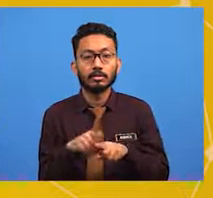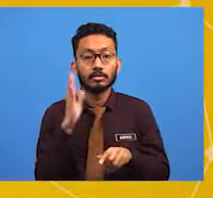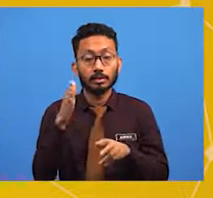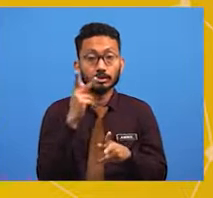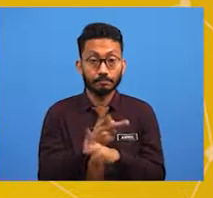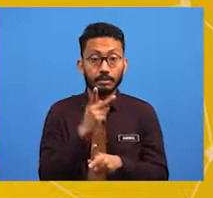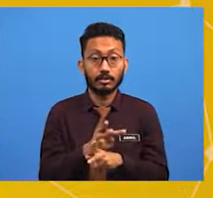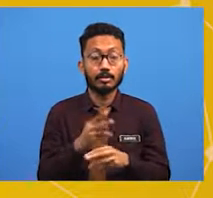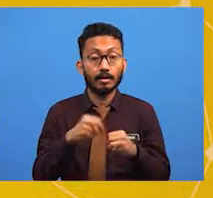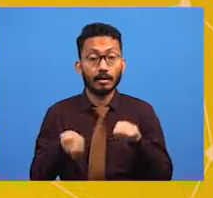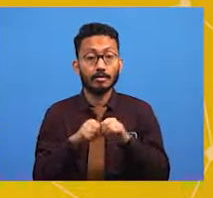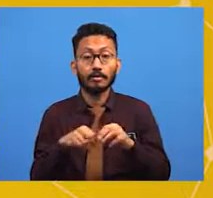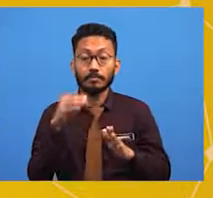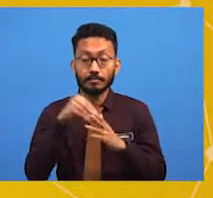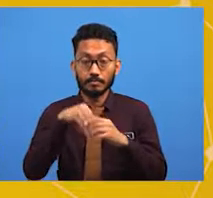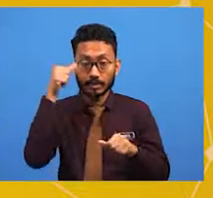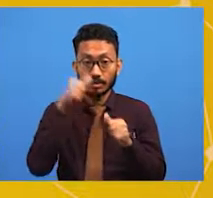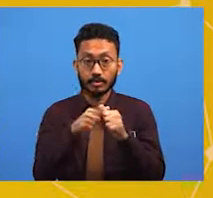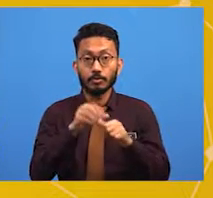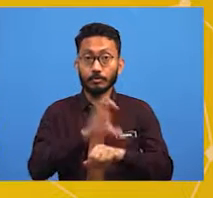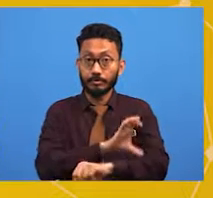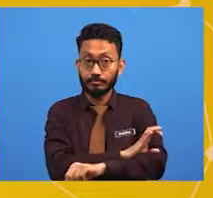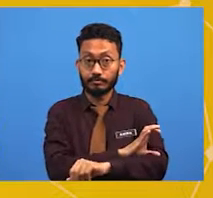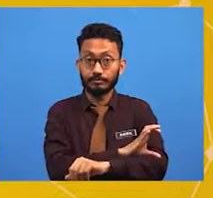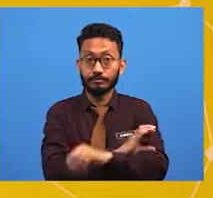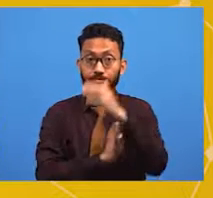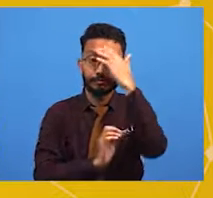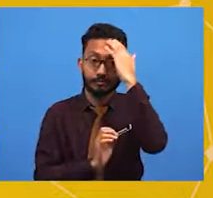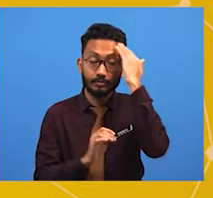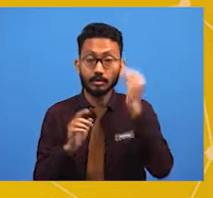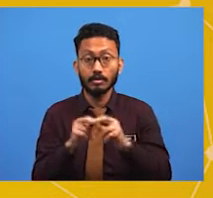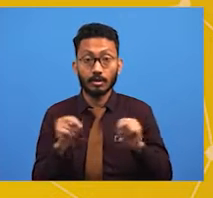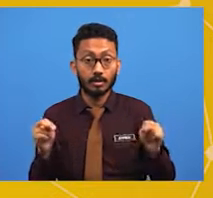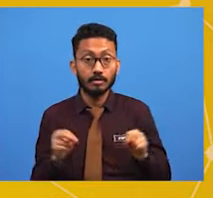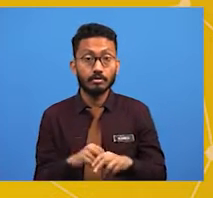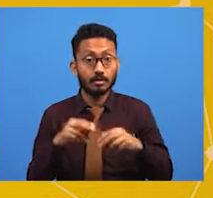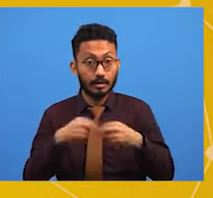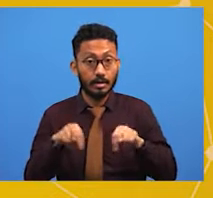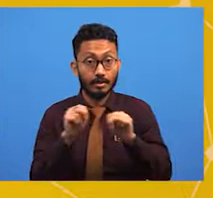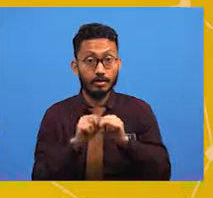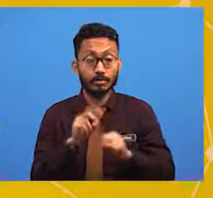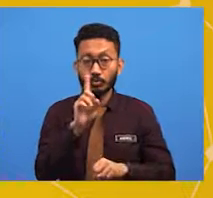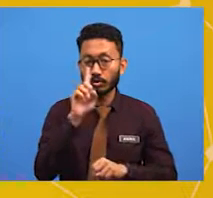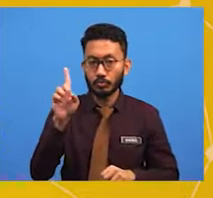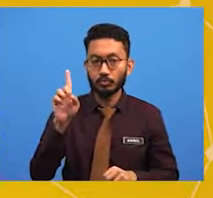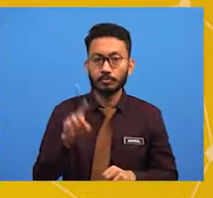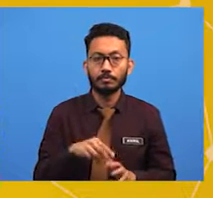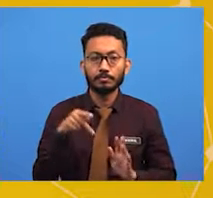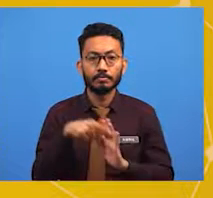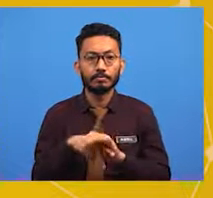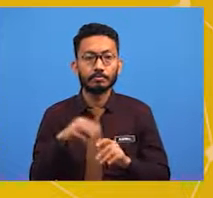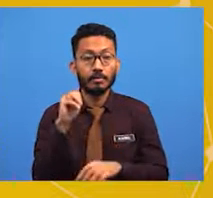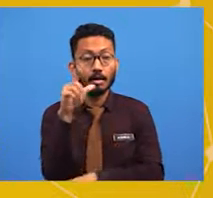nilai dalam ingatan komputer. Namun, nilai sesuatu pemalar tidak akan